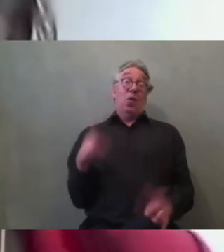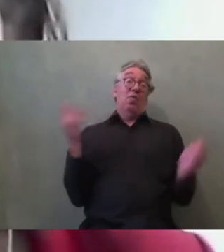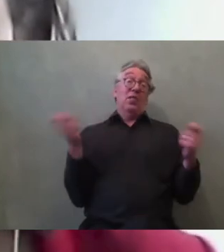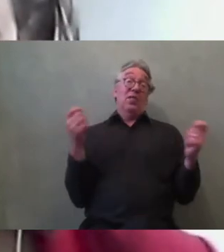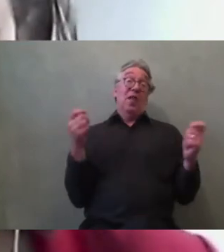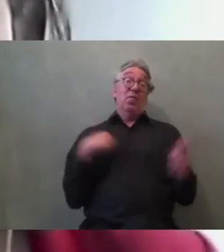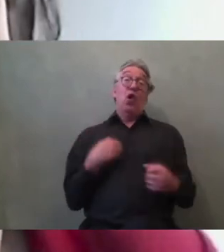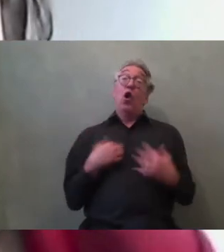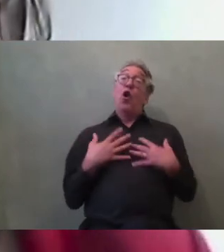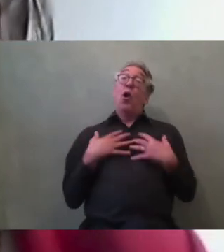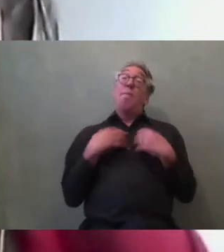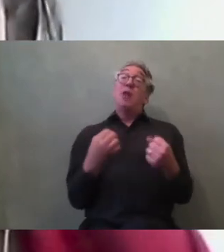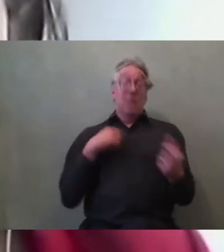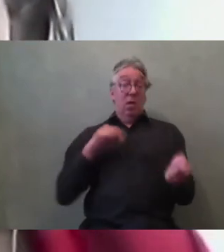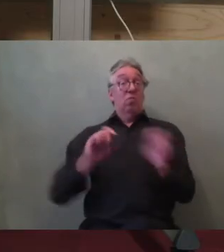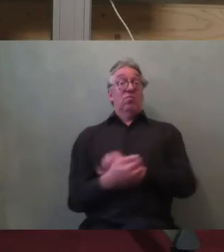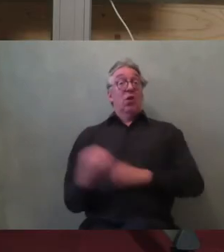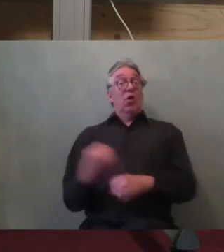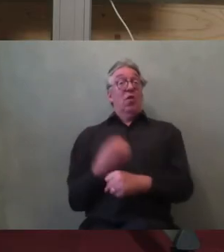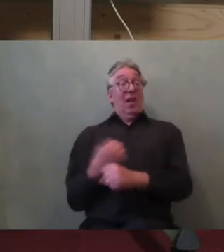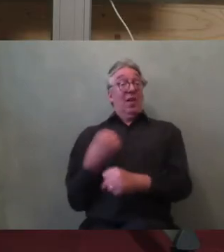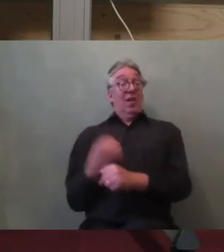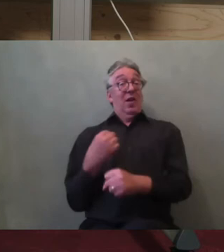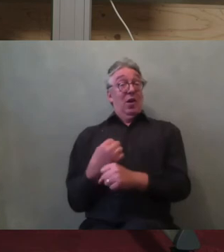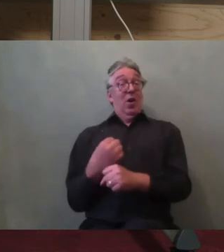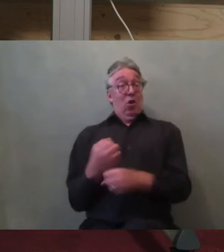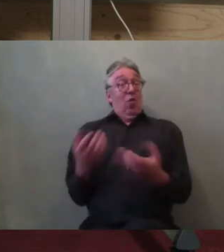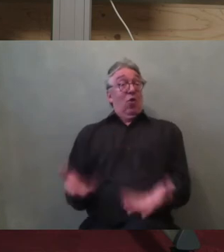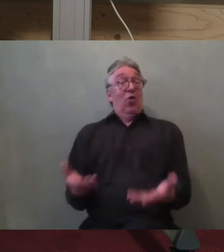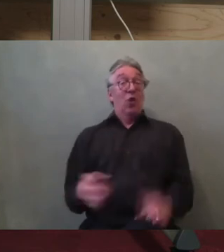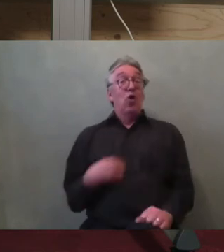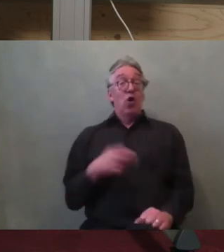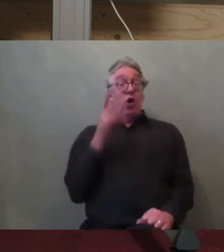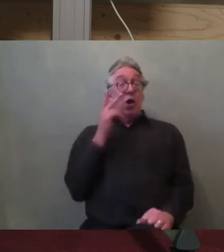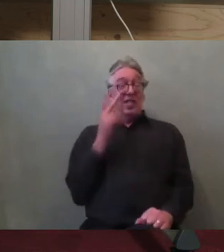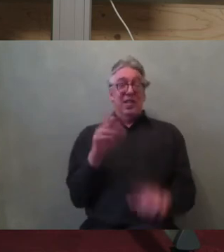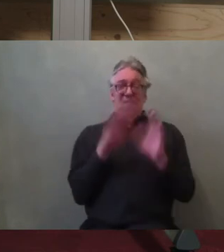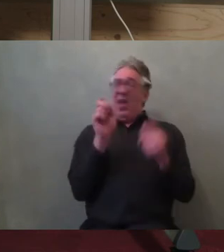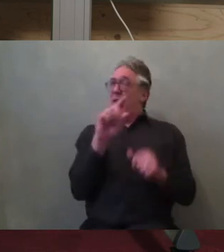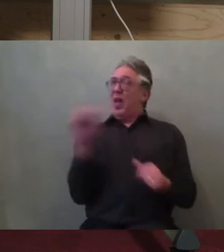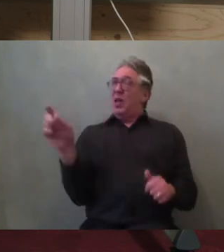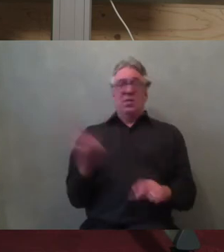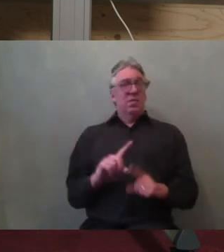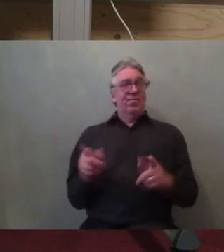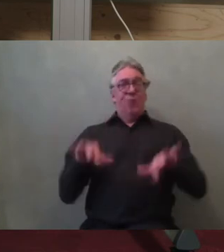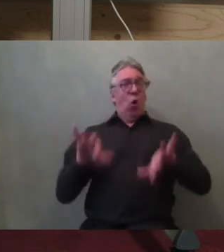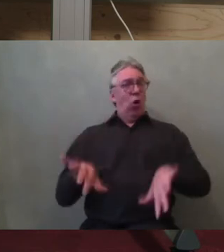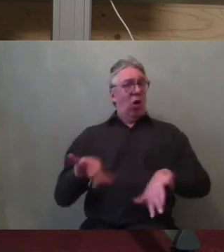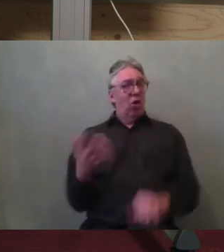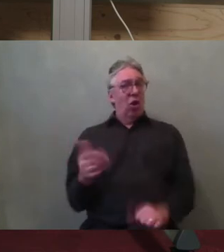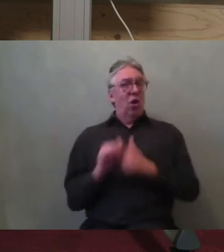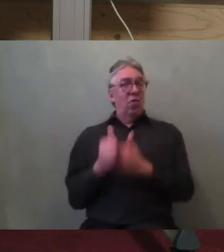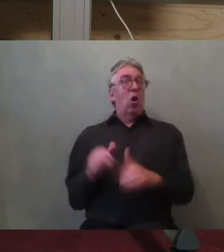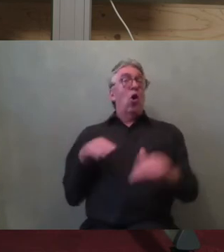mijn werk gemaakt. Ik zie veel dingen die onhandig neergezet zijn, waardoor de toegankelijkheid soms niet optimaal